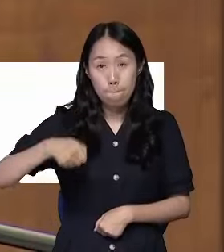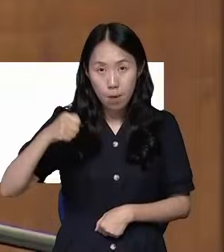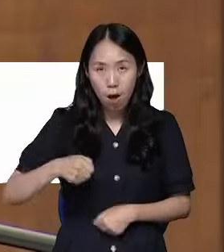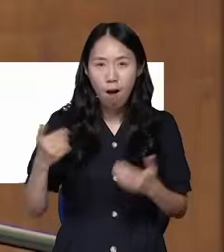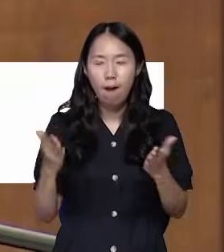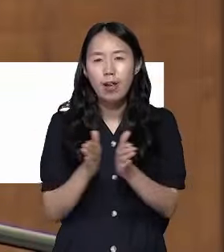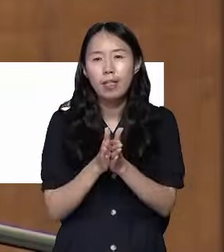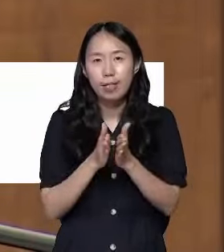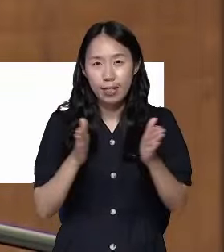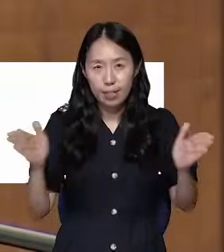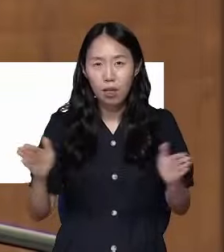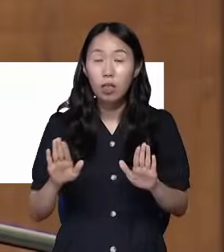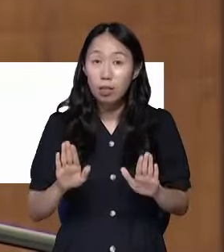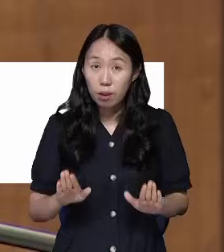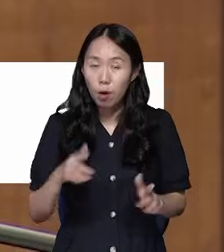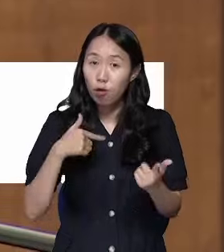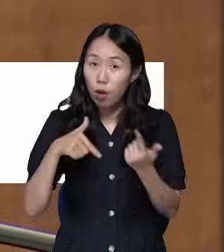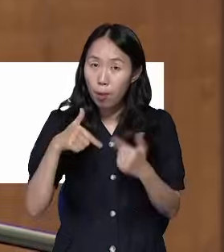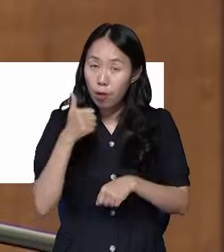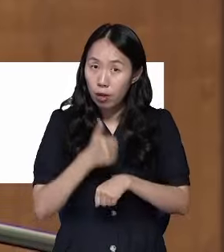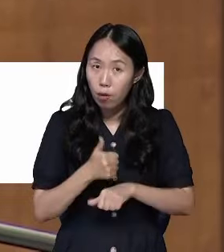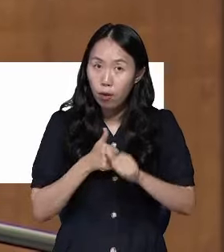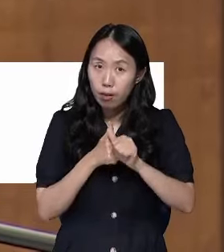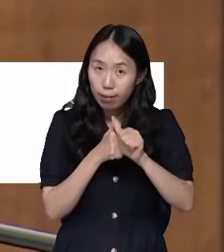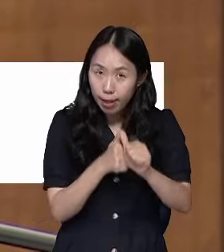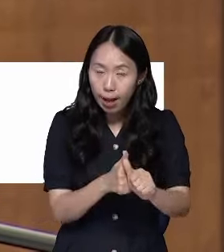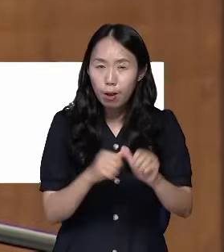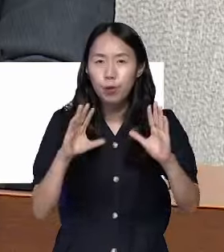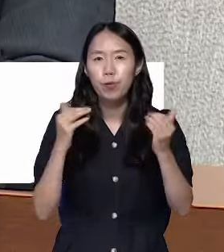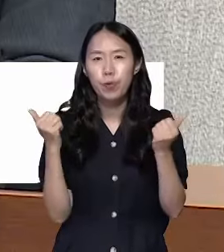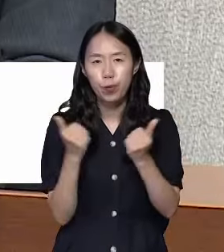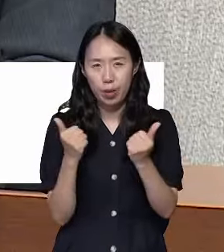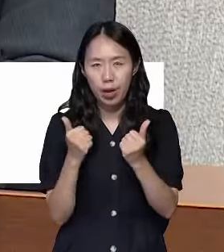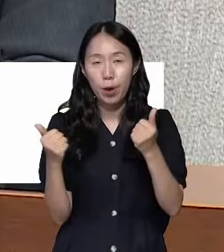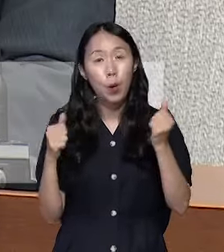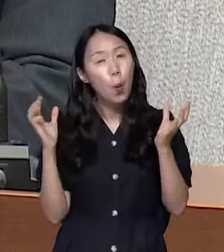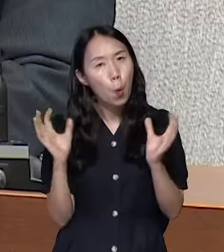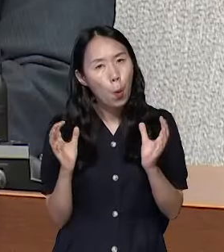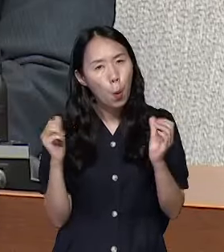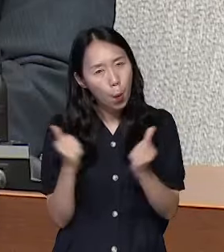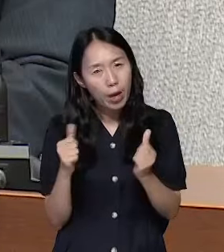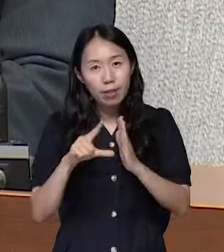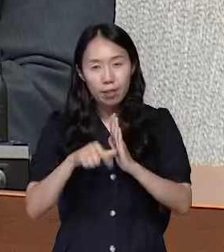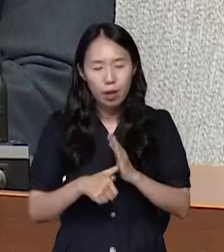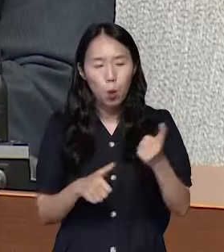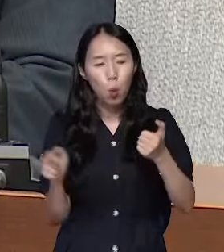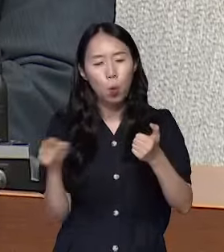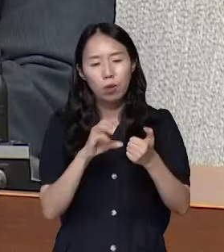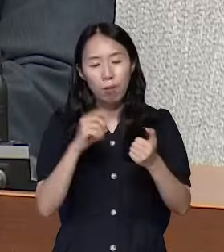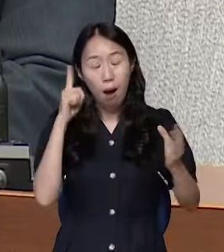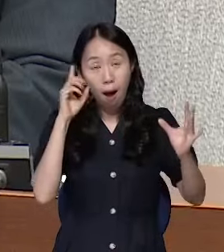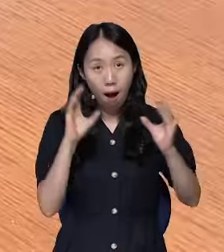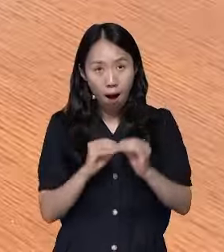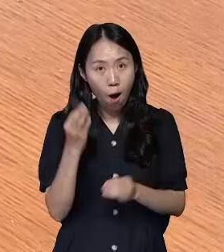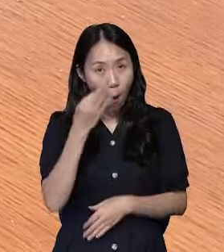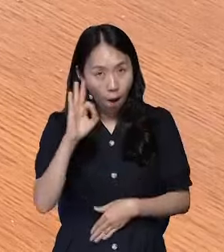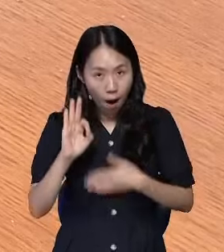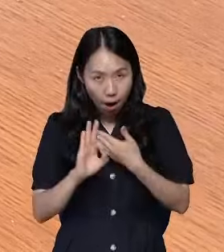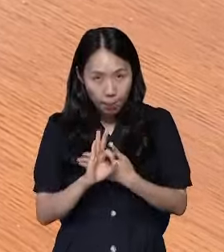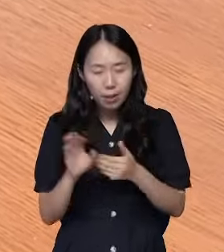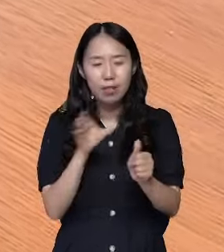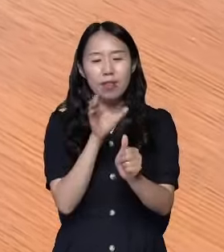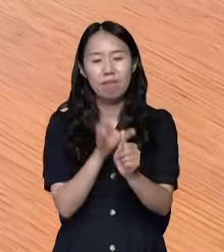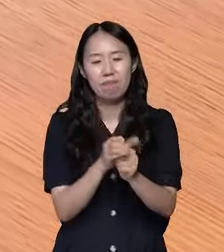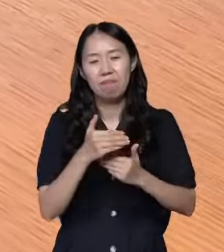노 후보자는 이번 인사청문회 결과를 토대로 국회 본회의에서 과반의 찬성을 받아야 임명 절차에